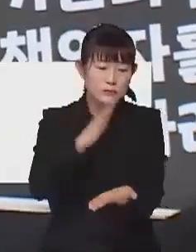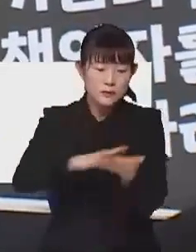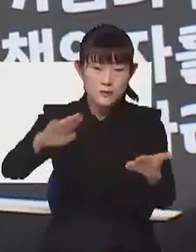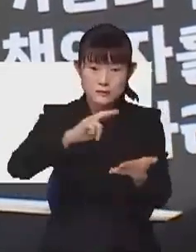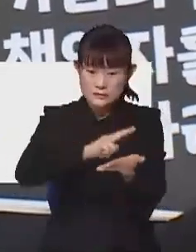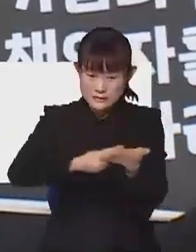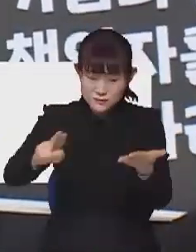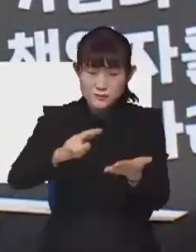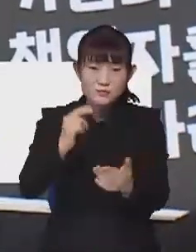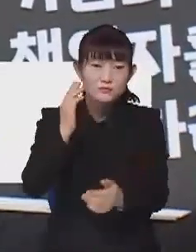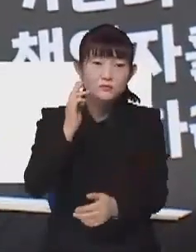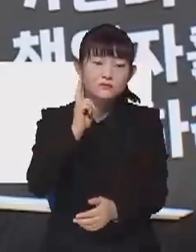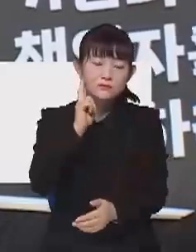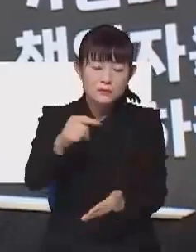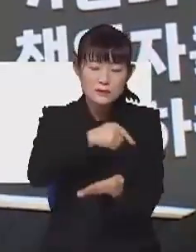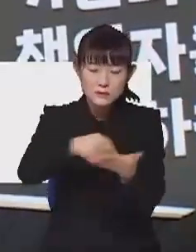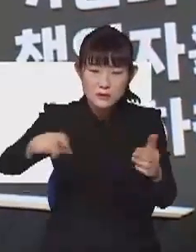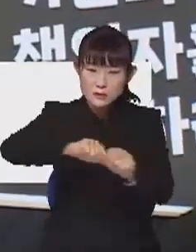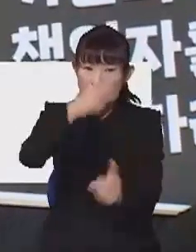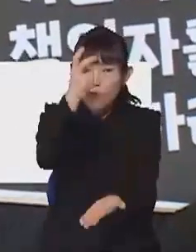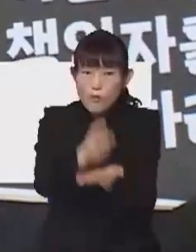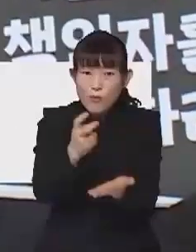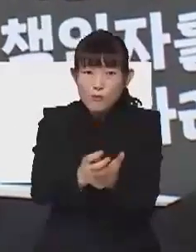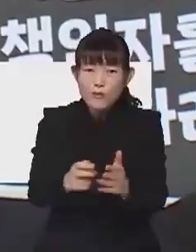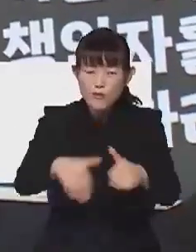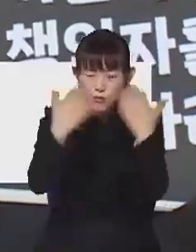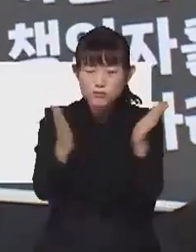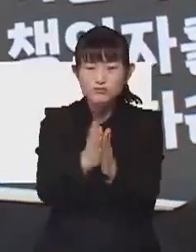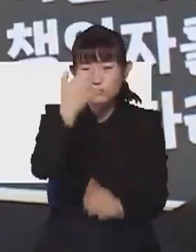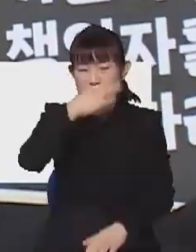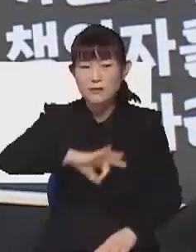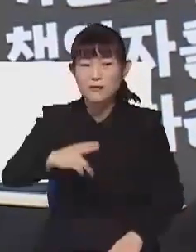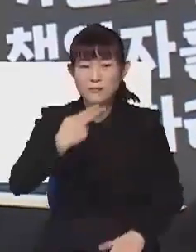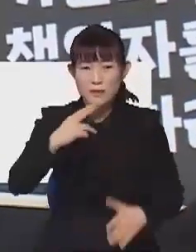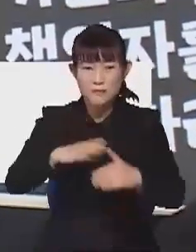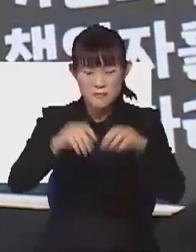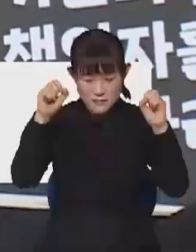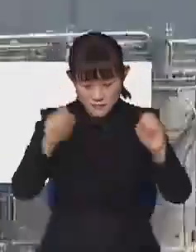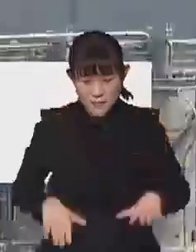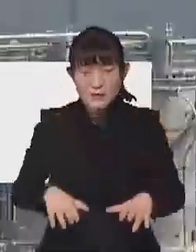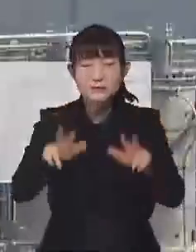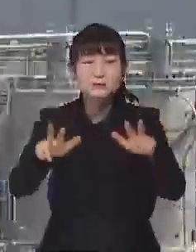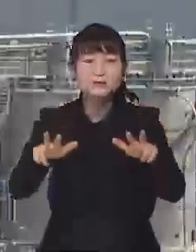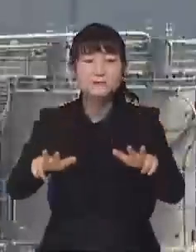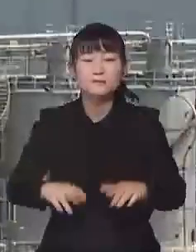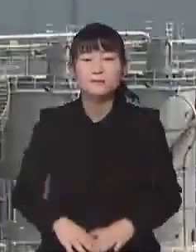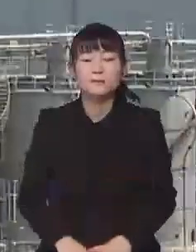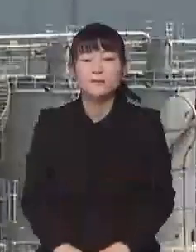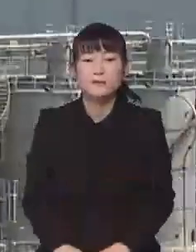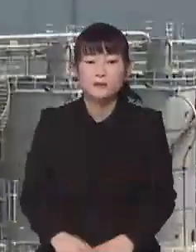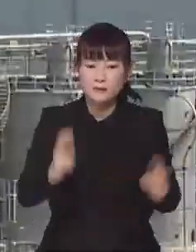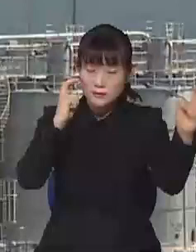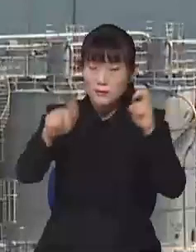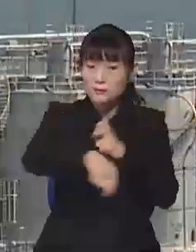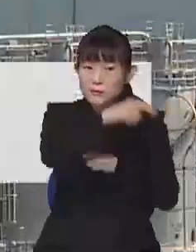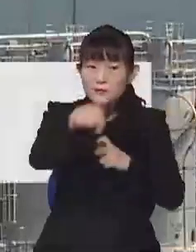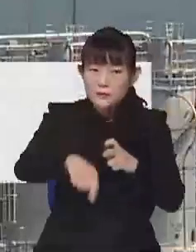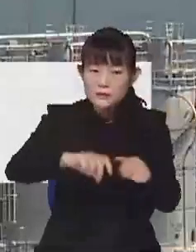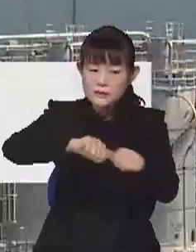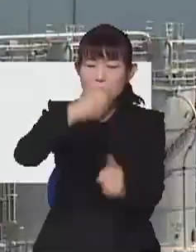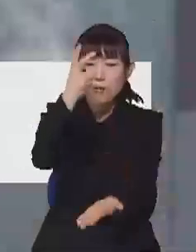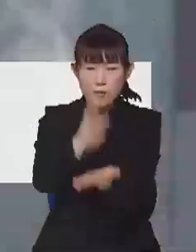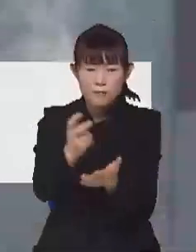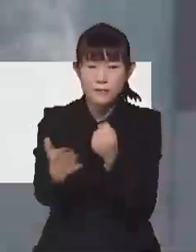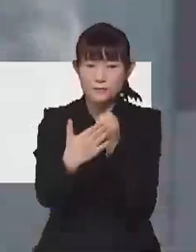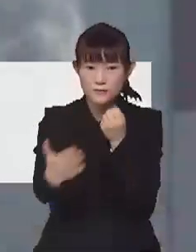중대재해처벌법은 아무런 쓸모가 없는 노동기법이 되고 있는 것이 작금의 현실입니다. 기업들은